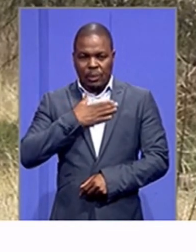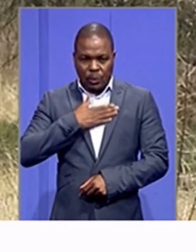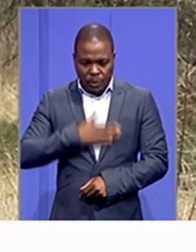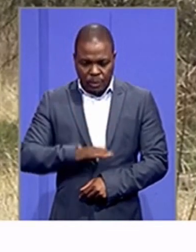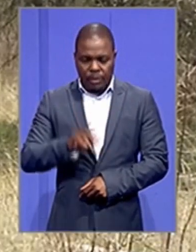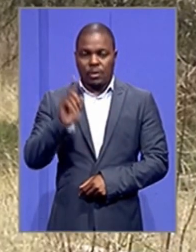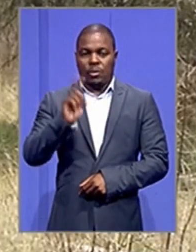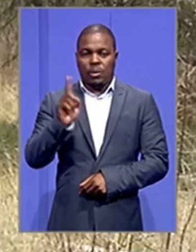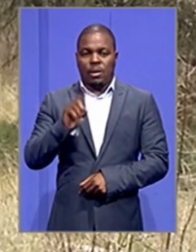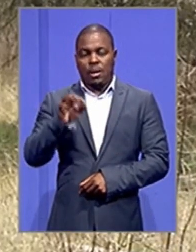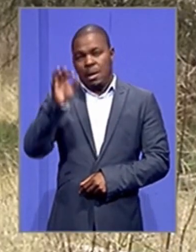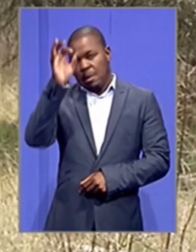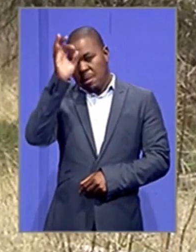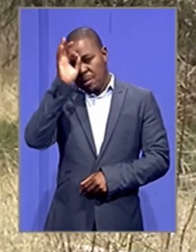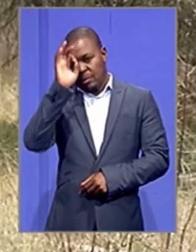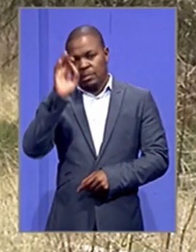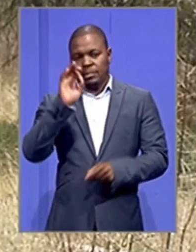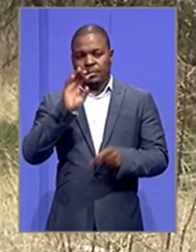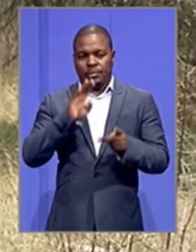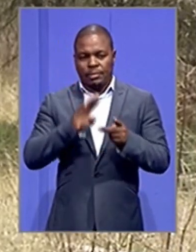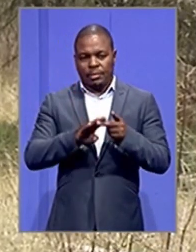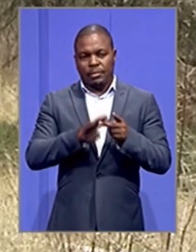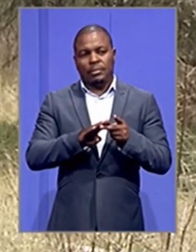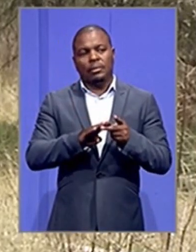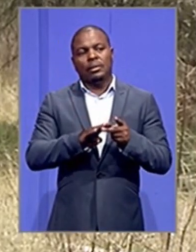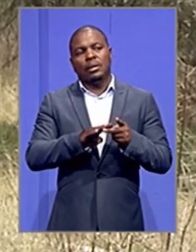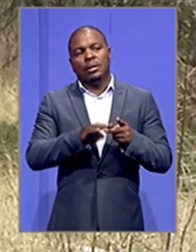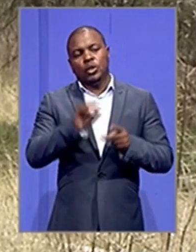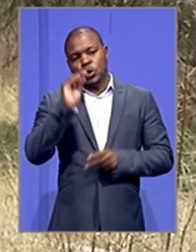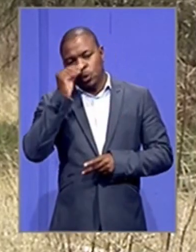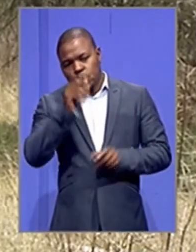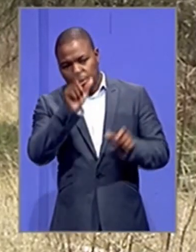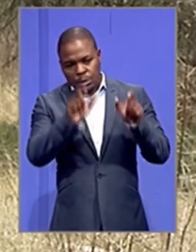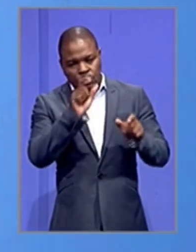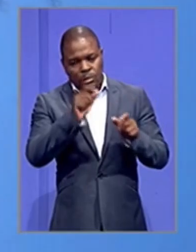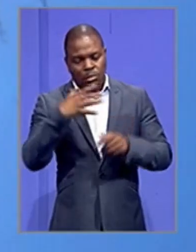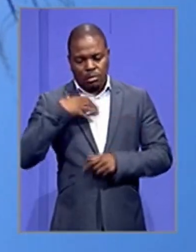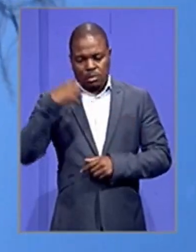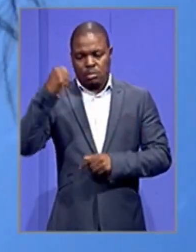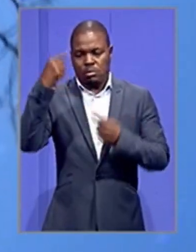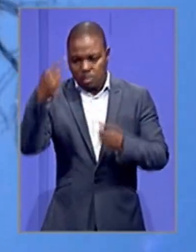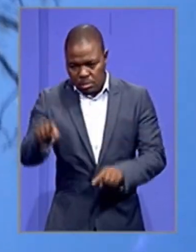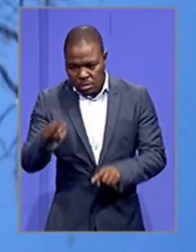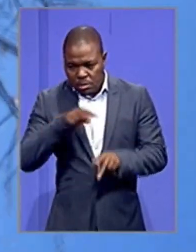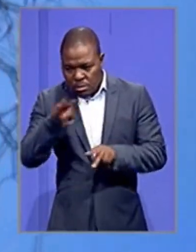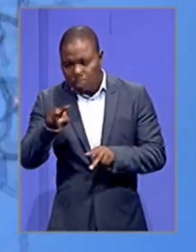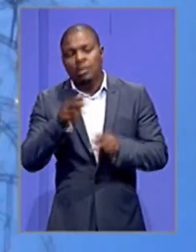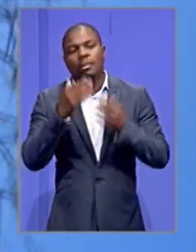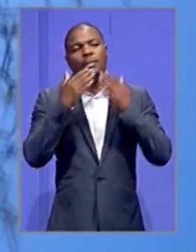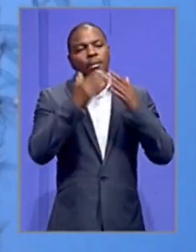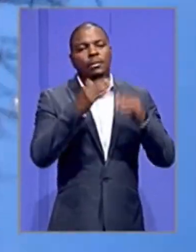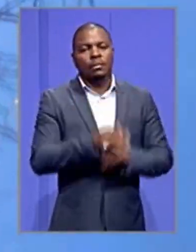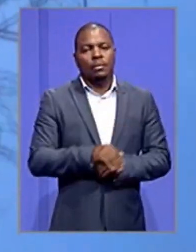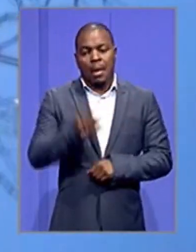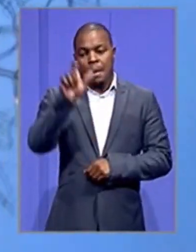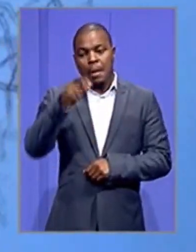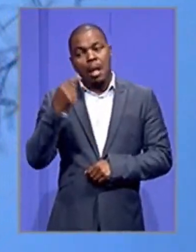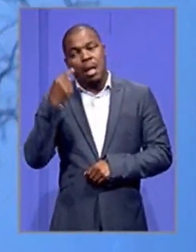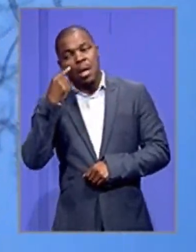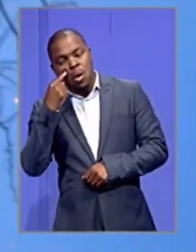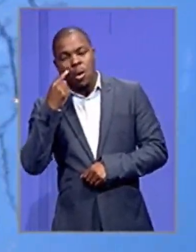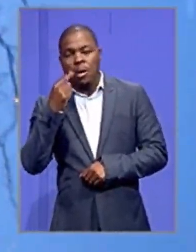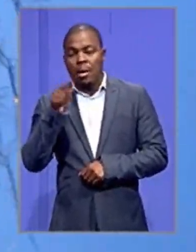leboe mapurisa le ba go jia ditaba ba ntešitše mo. Tlhatsi yeo e hweditšego setopo sa Gumbo